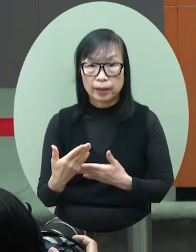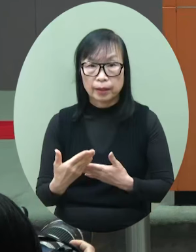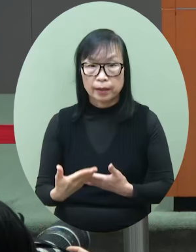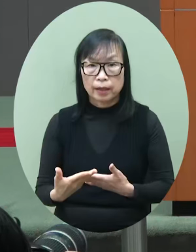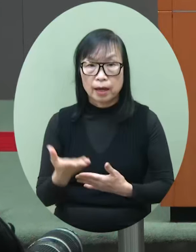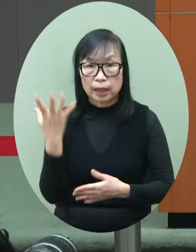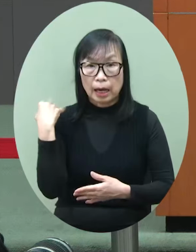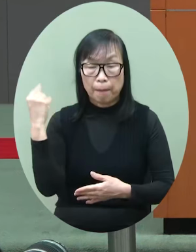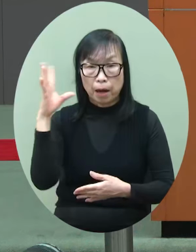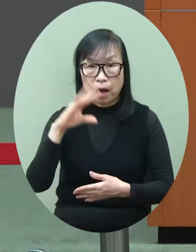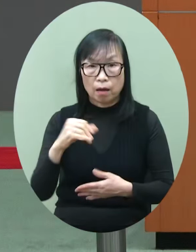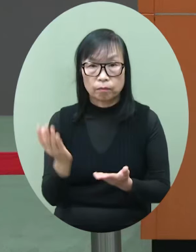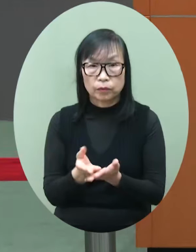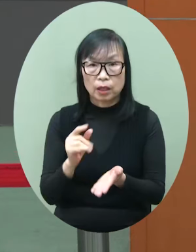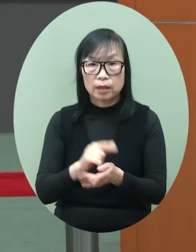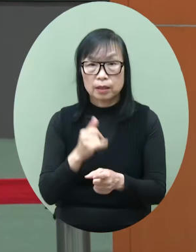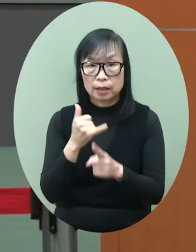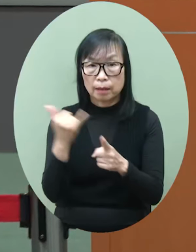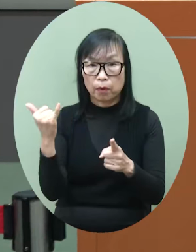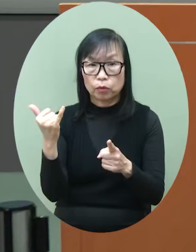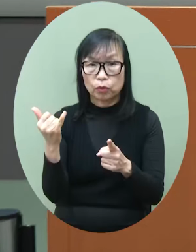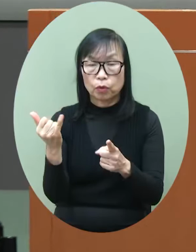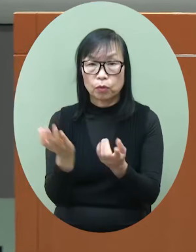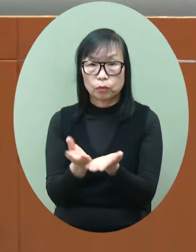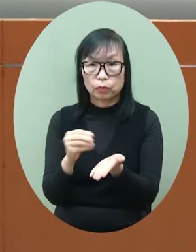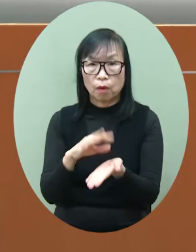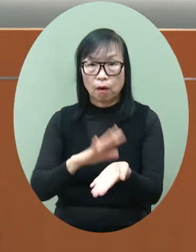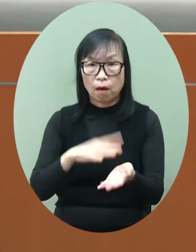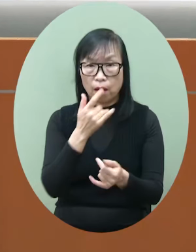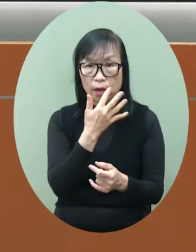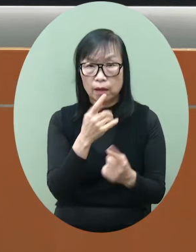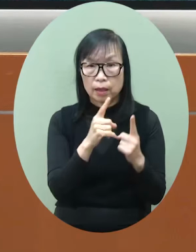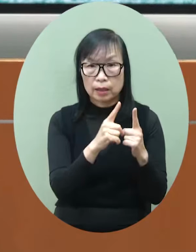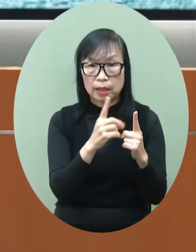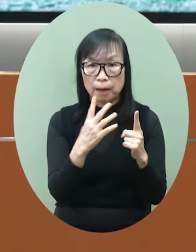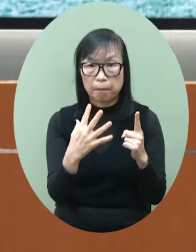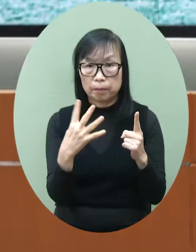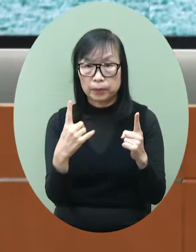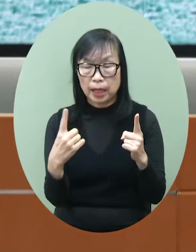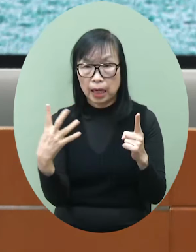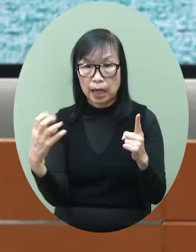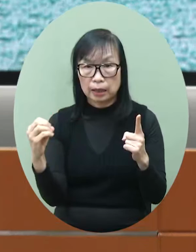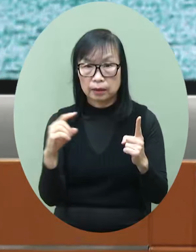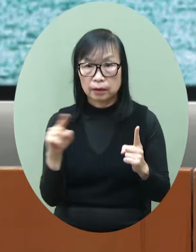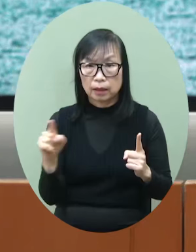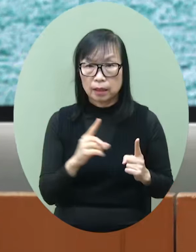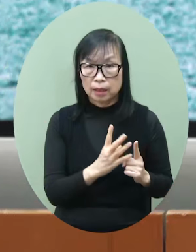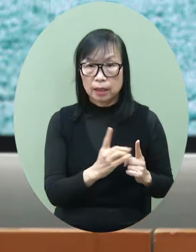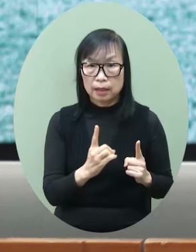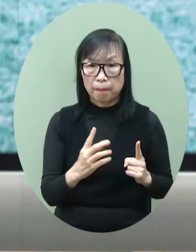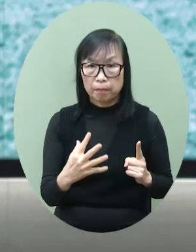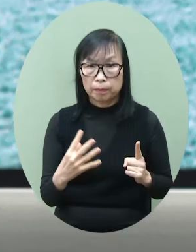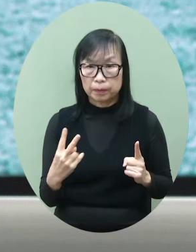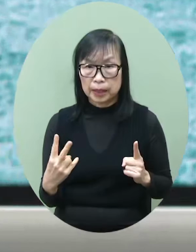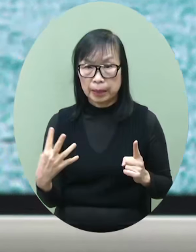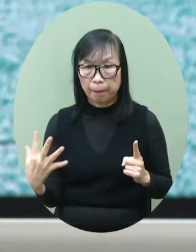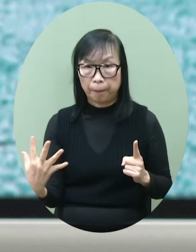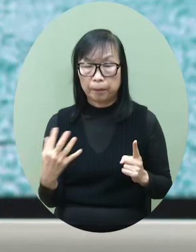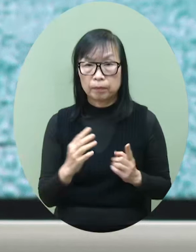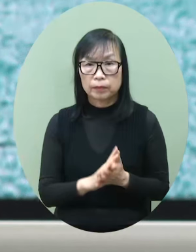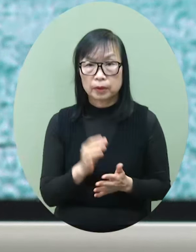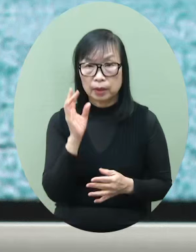昨晚我們確診了16宗個案個案編號是11510至11525他們